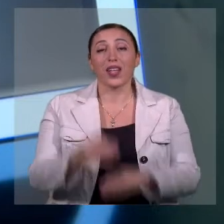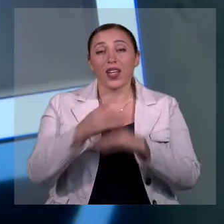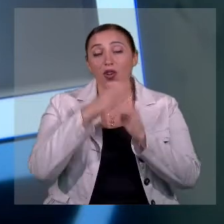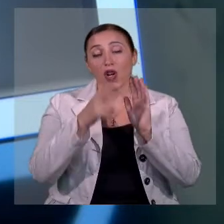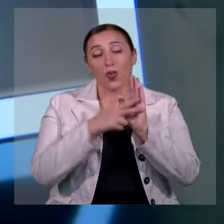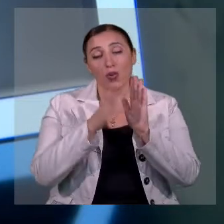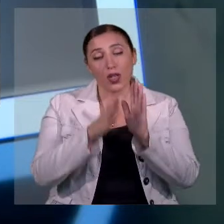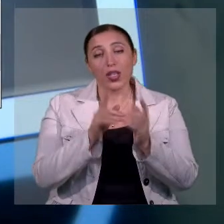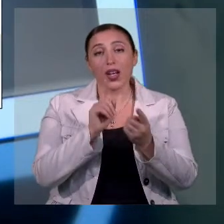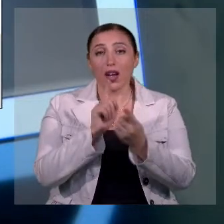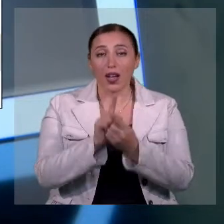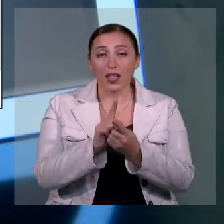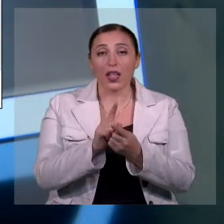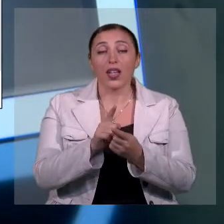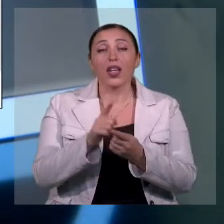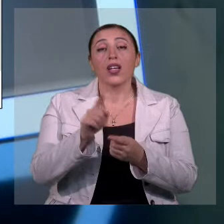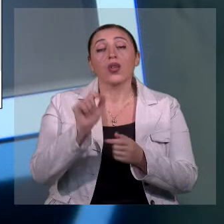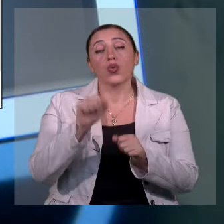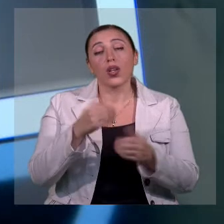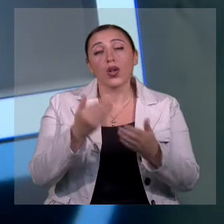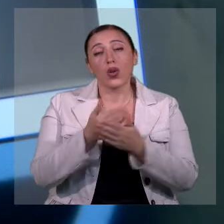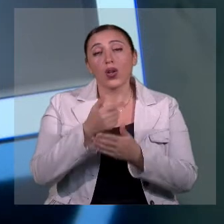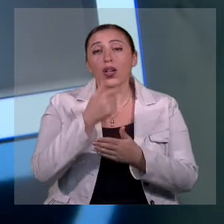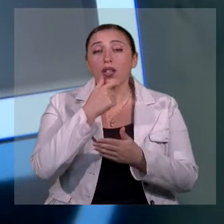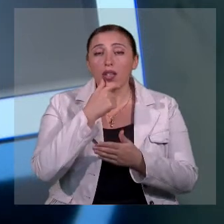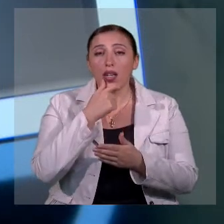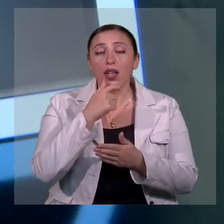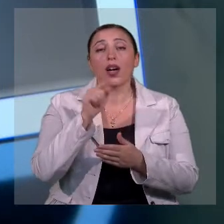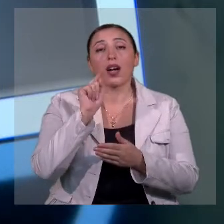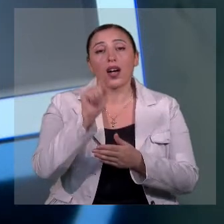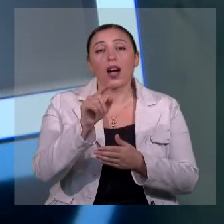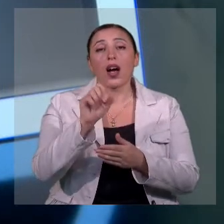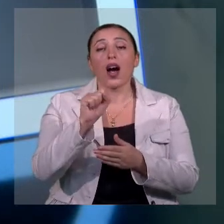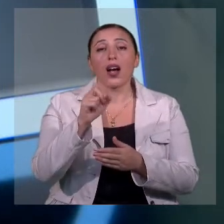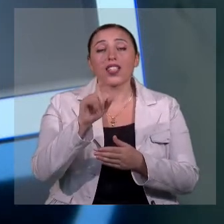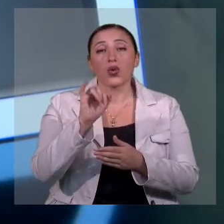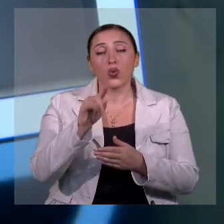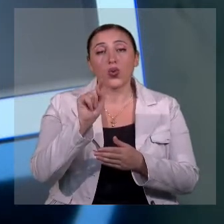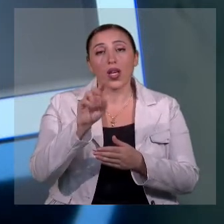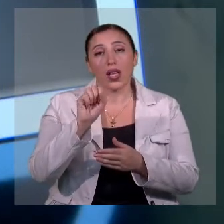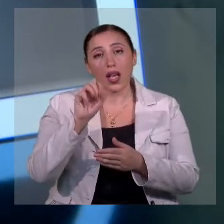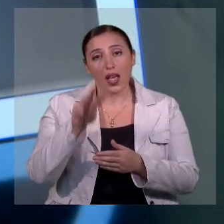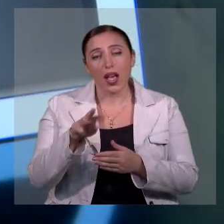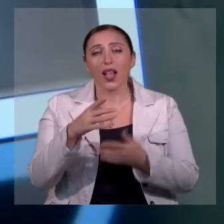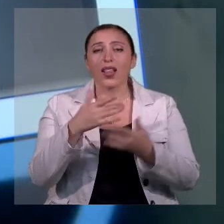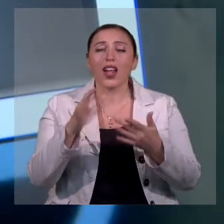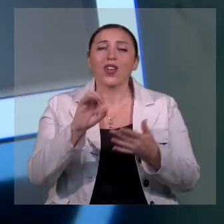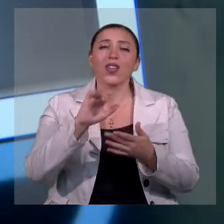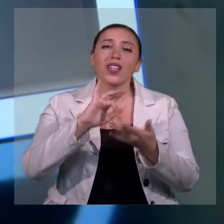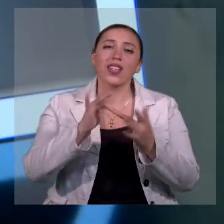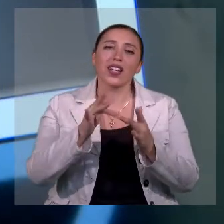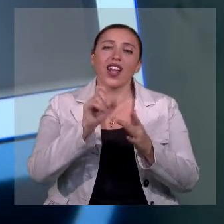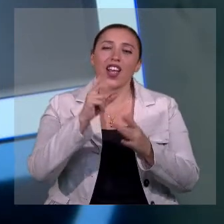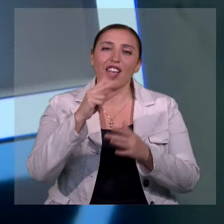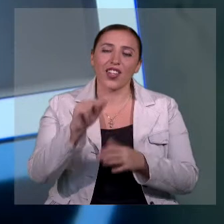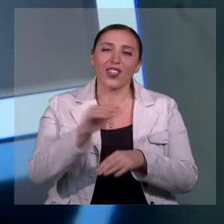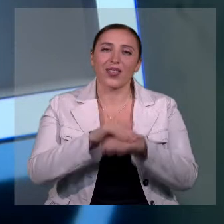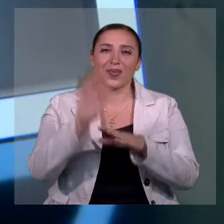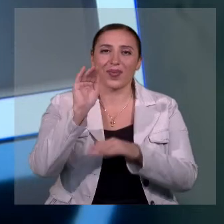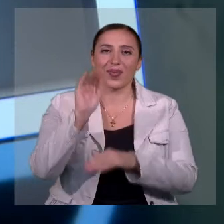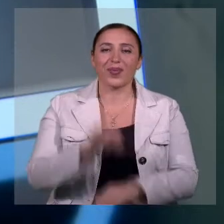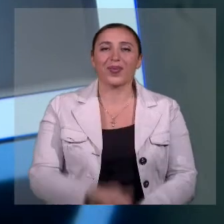երեկոյան 8-ին կհանդիպենք, իսկ լրահոսին շարունակեք հետևել այցելելով ազատություն.am, նաև սոցիալական ցանցերի մեր